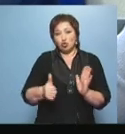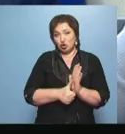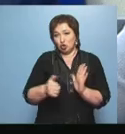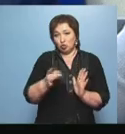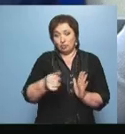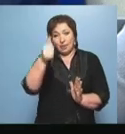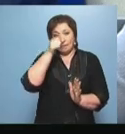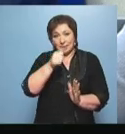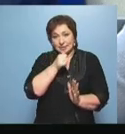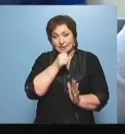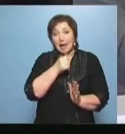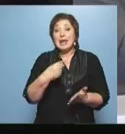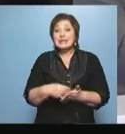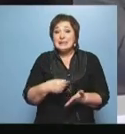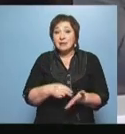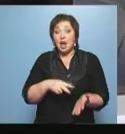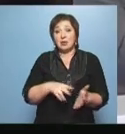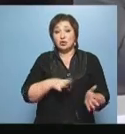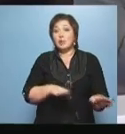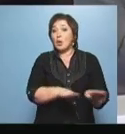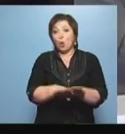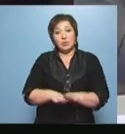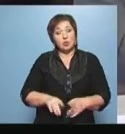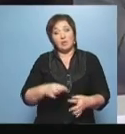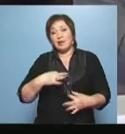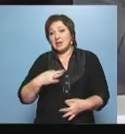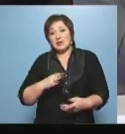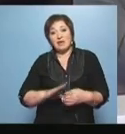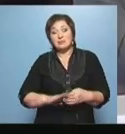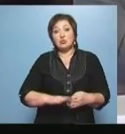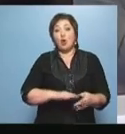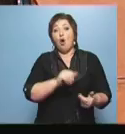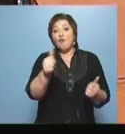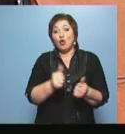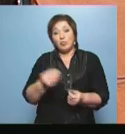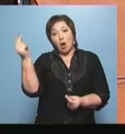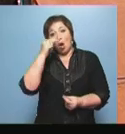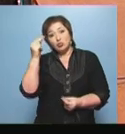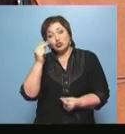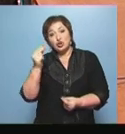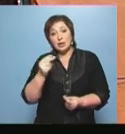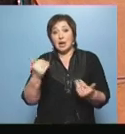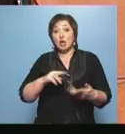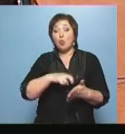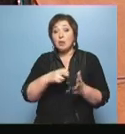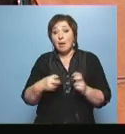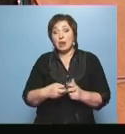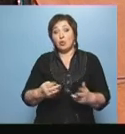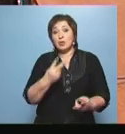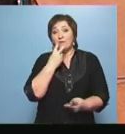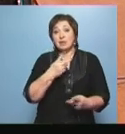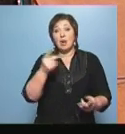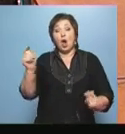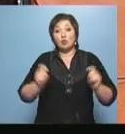месяц. Причем цена должна быть одинакова вне зависимости от формы обучения. Эту проблему сегодня поднимали и на видеоконференции